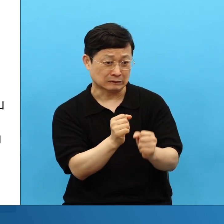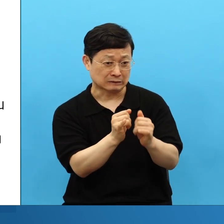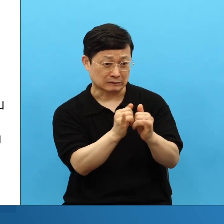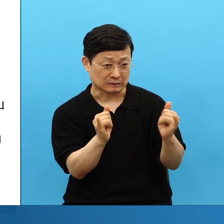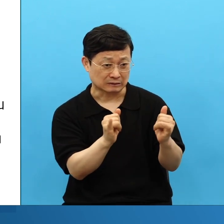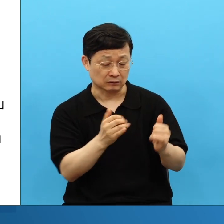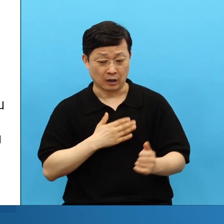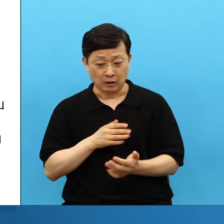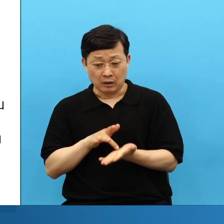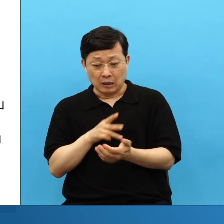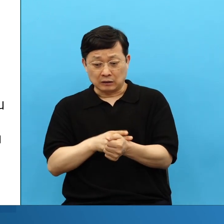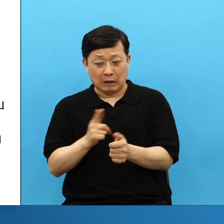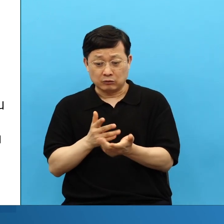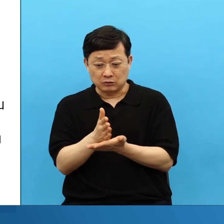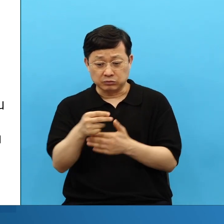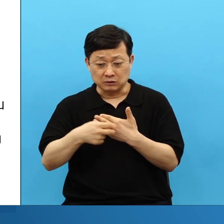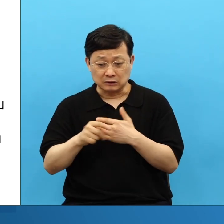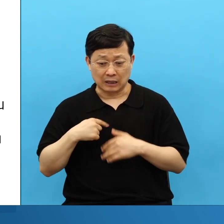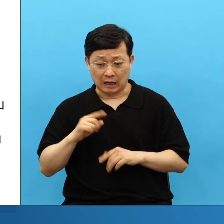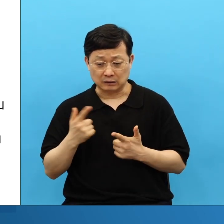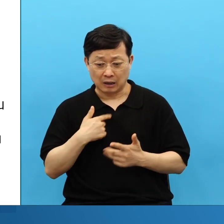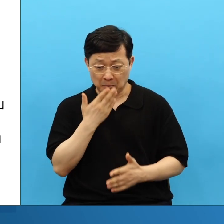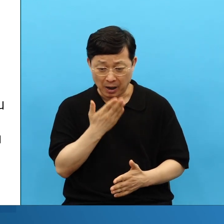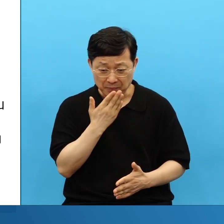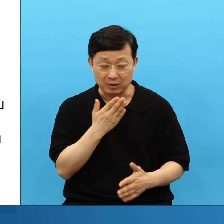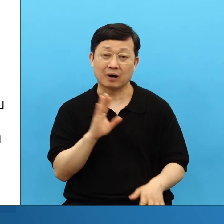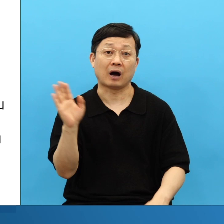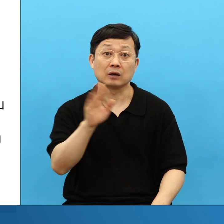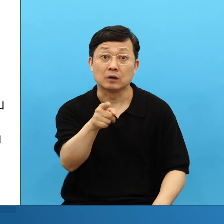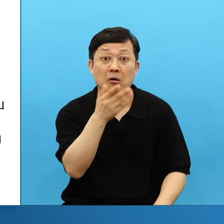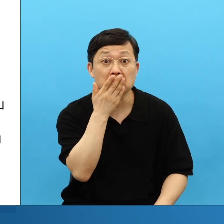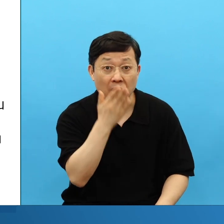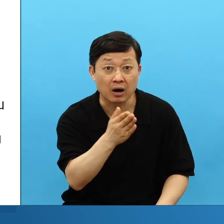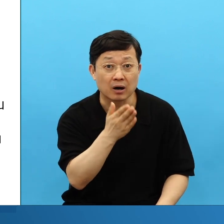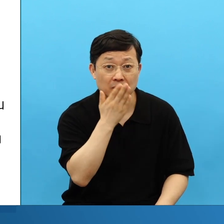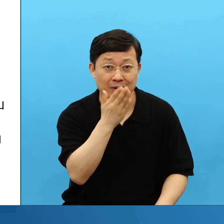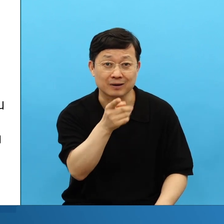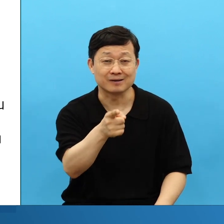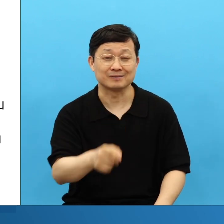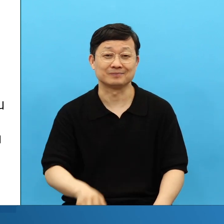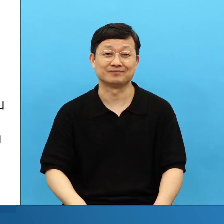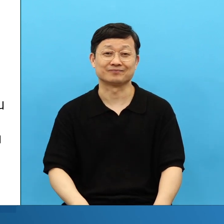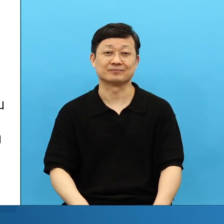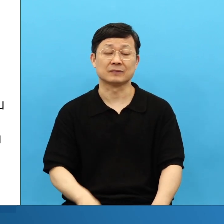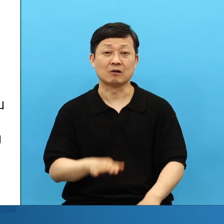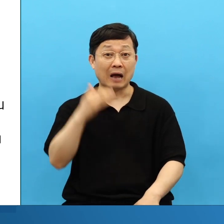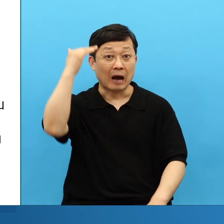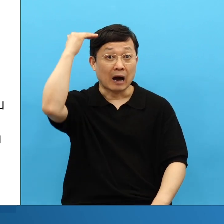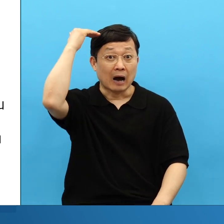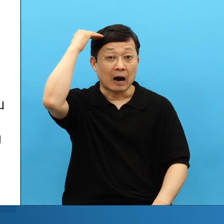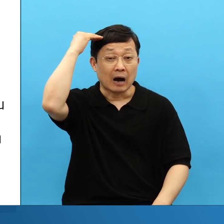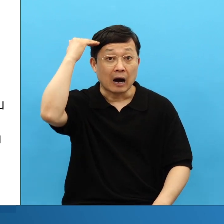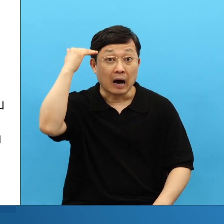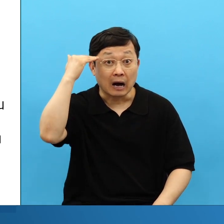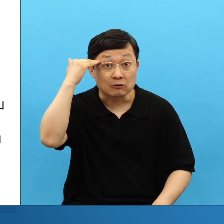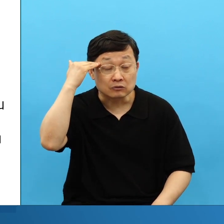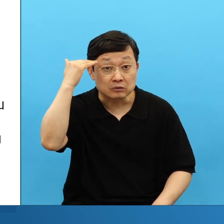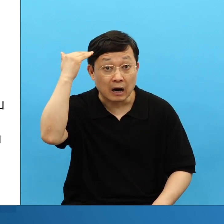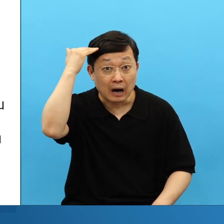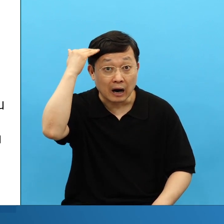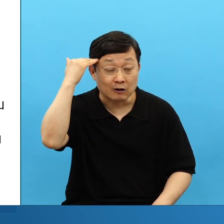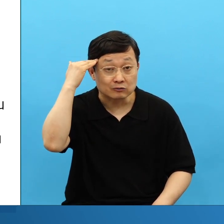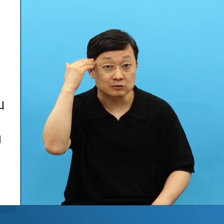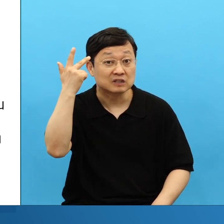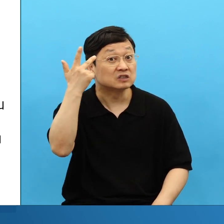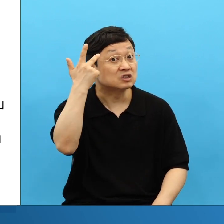아니고 의사도 아니고 뭐 전문인도 아닌데 그걸로 되는 거 아닙니다. 우리나라 정신과 의사들이 제일 보기 싫은 환자 마약